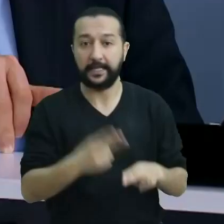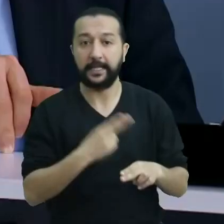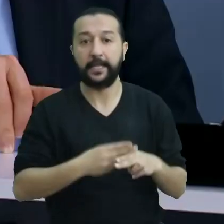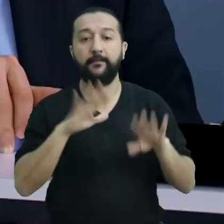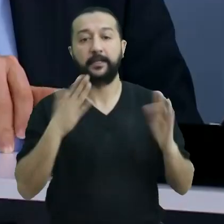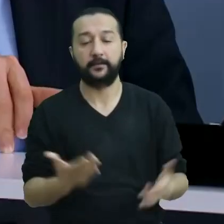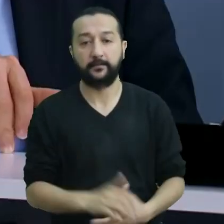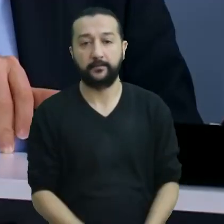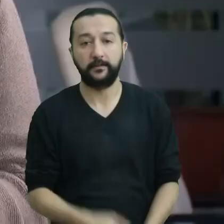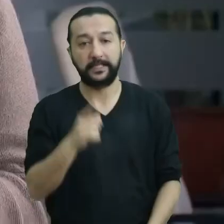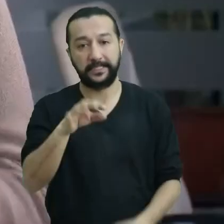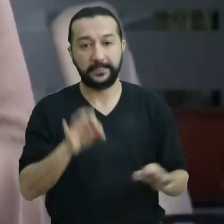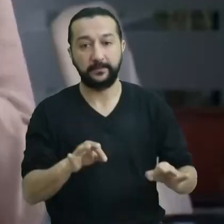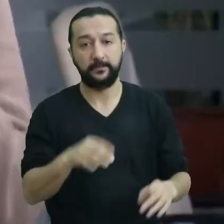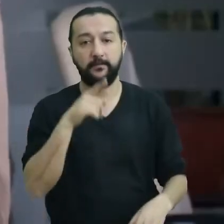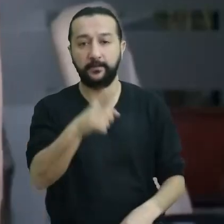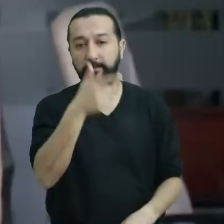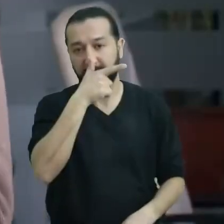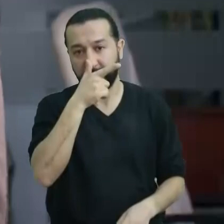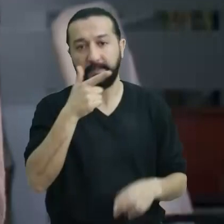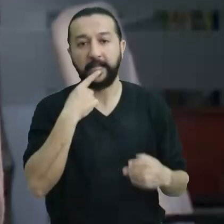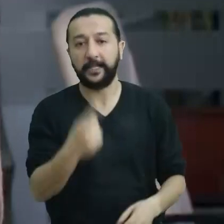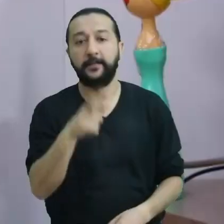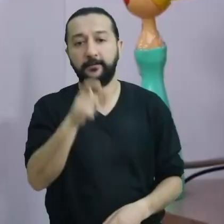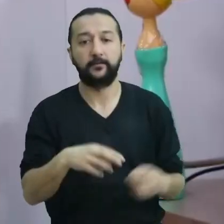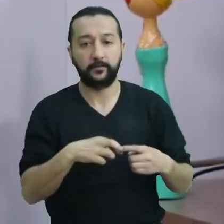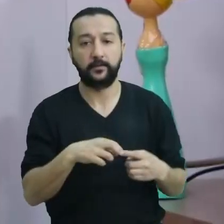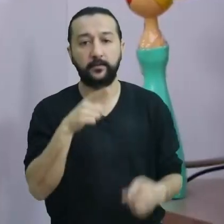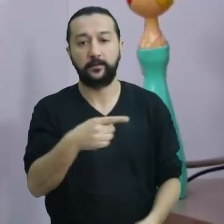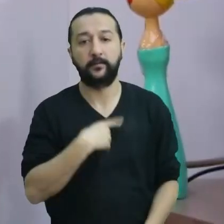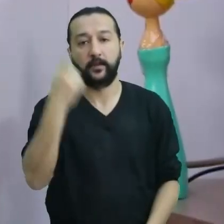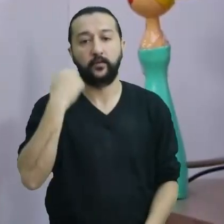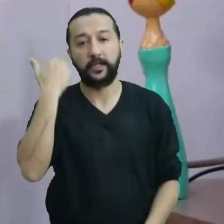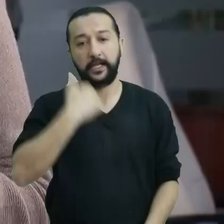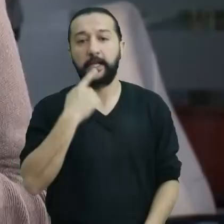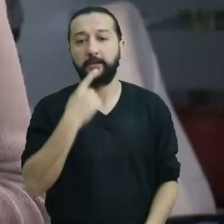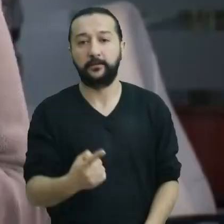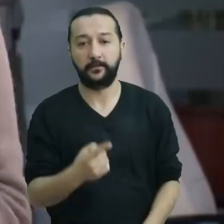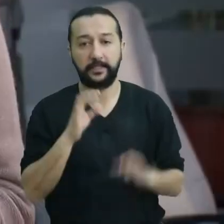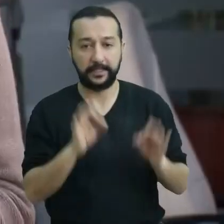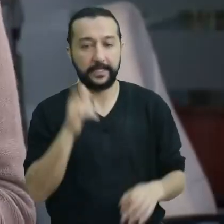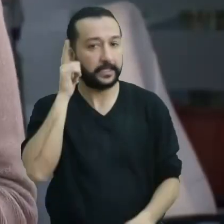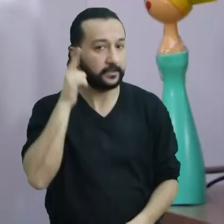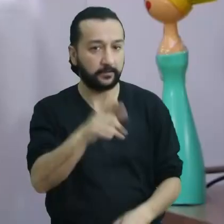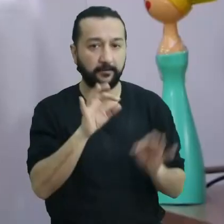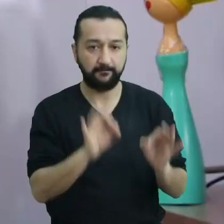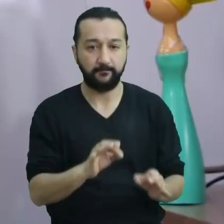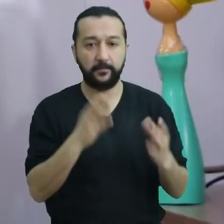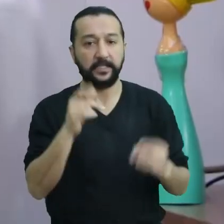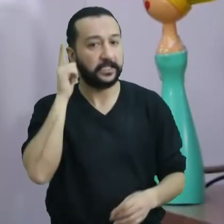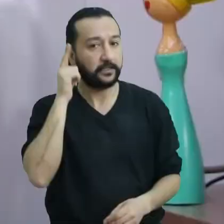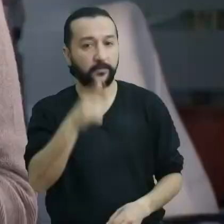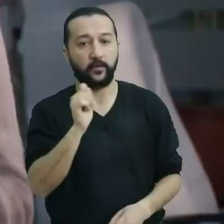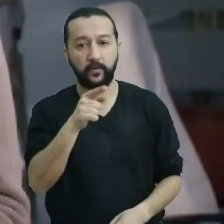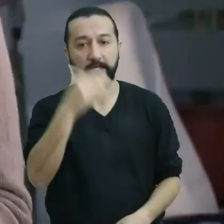denemedik. Şimdi o zaman perşembe ne dersin Rüyam? Ben dün yalan söyledim. Yani çarşamba.